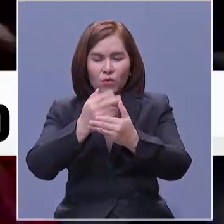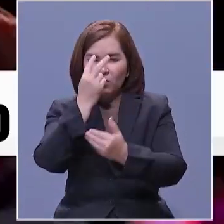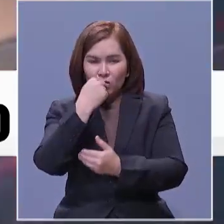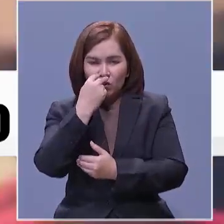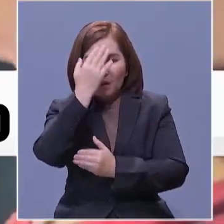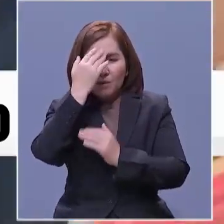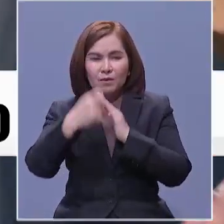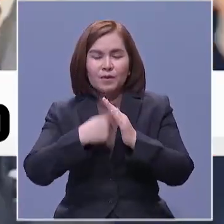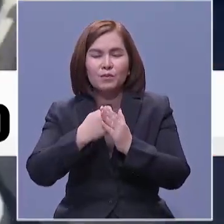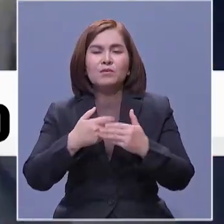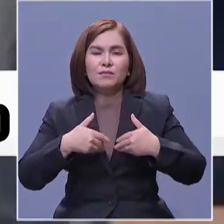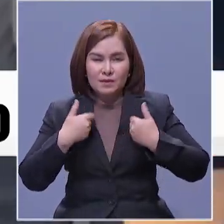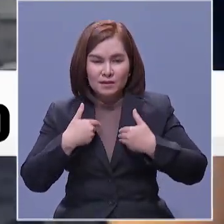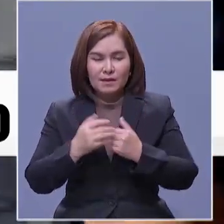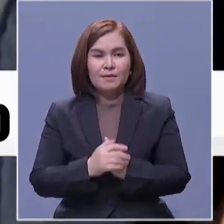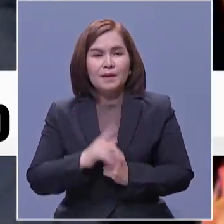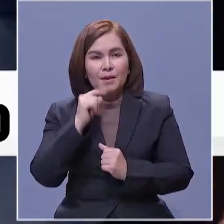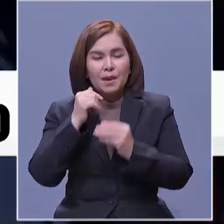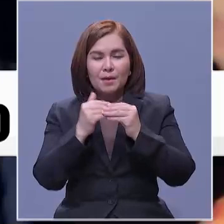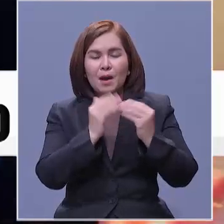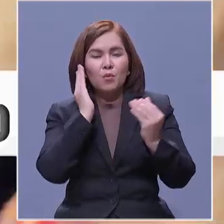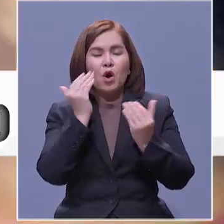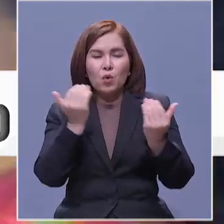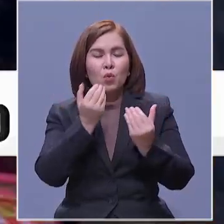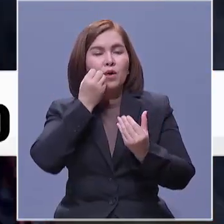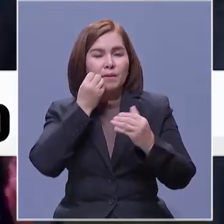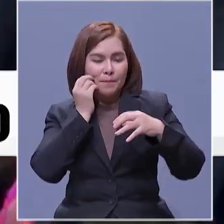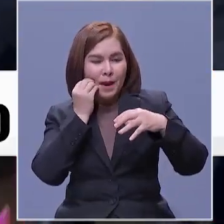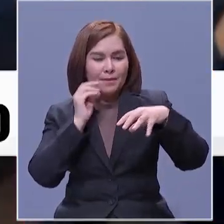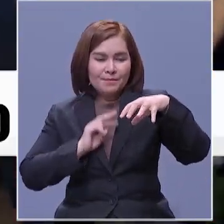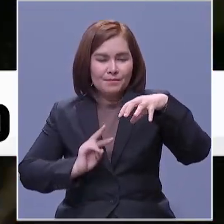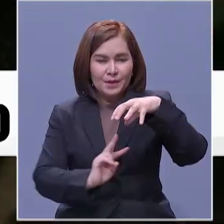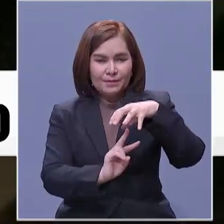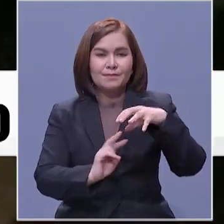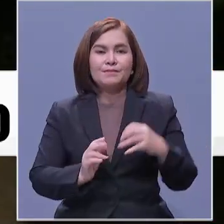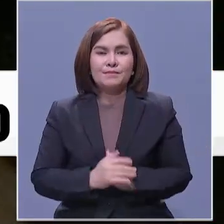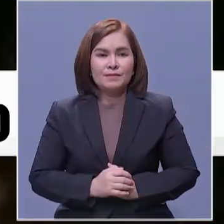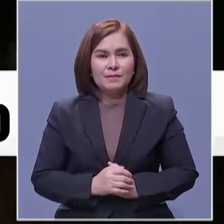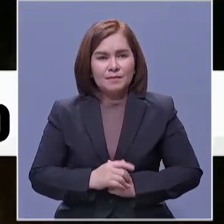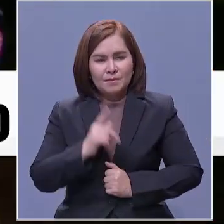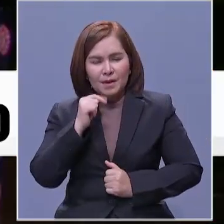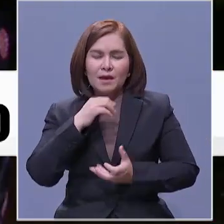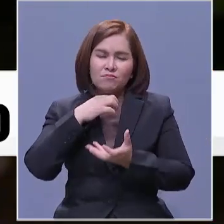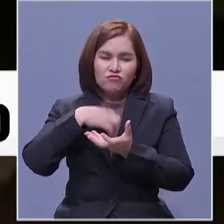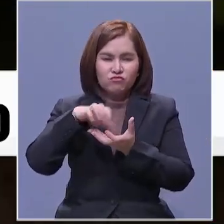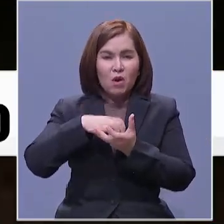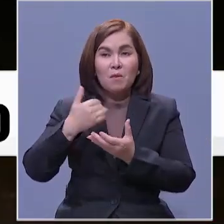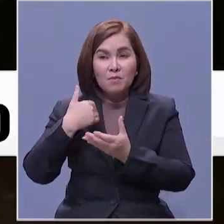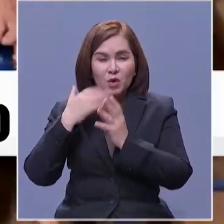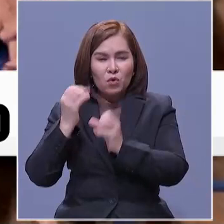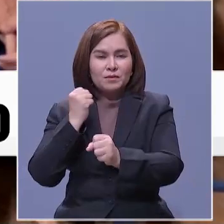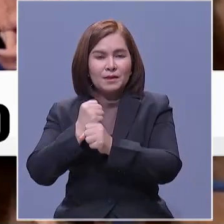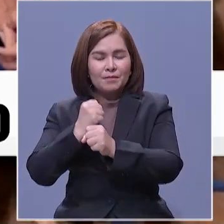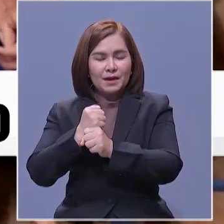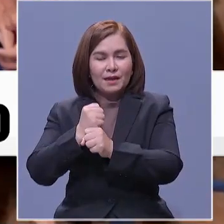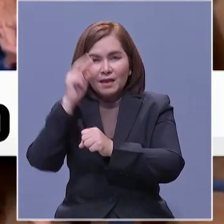ไห้ด้วยความดีใจแล้วแม่ก็พาลูกชายเดินกลับเข้ามาในบ้านนะครับทางคุณแม่ทิพย์ประภาก็บอกว่าหลังจากเจ้าหน้าที่จัดห